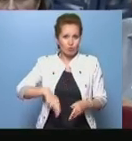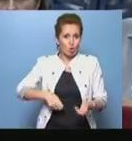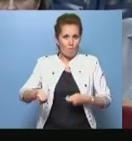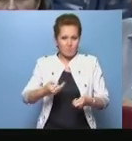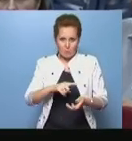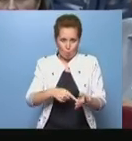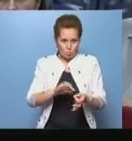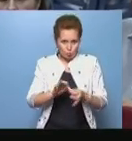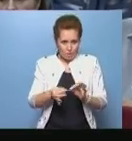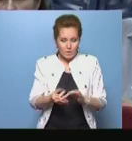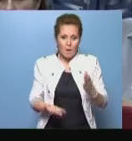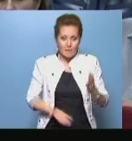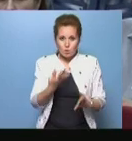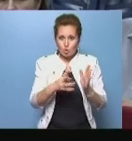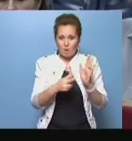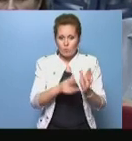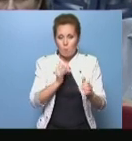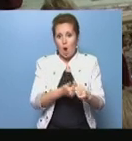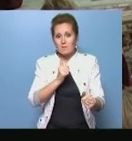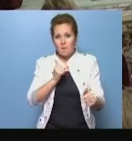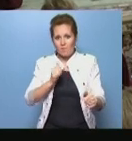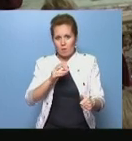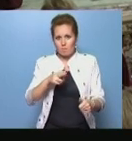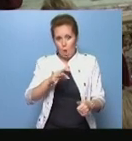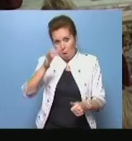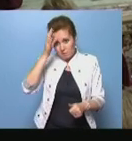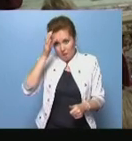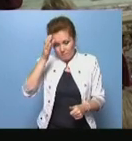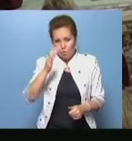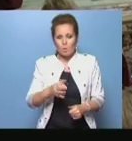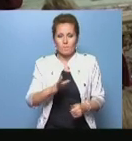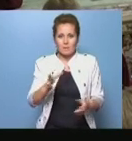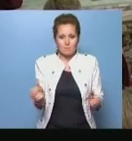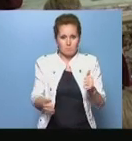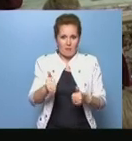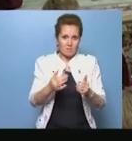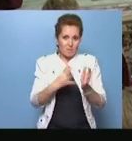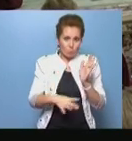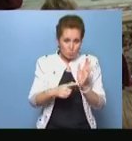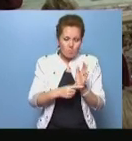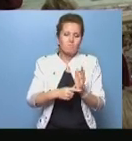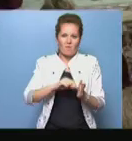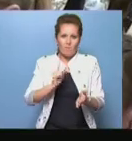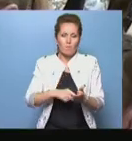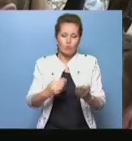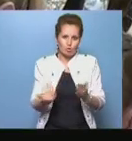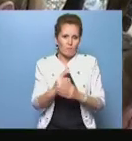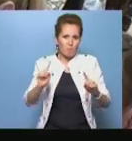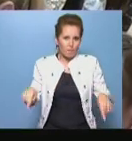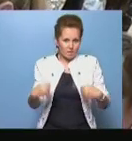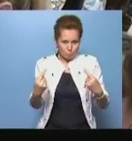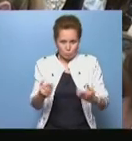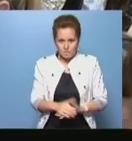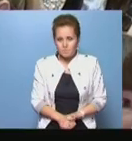школа будет отставать от 97-й в качестве образования, вопрос объединения поднимут вновь. Мария Лебедева, Юрий Дроздов, телеканал